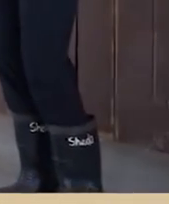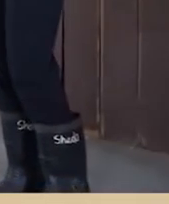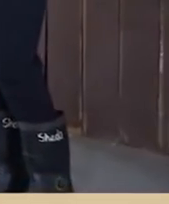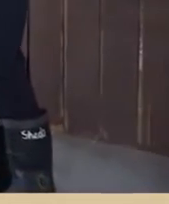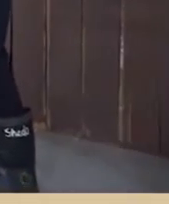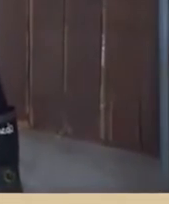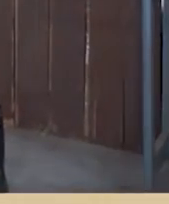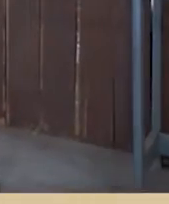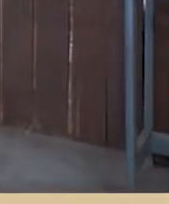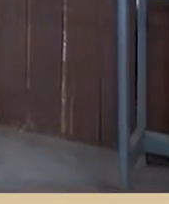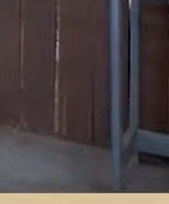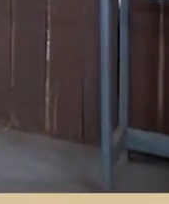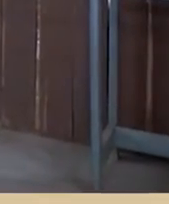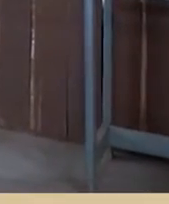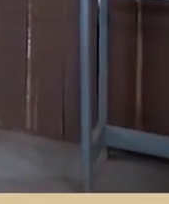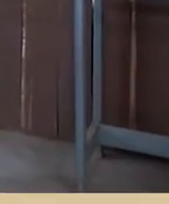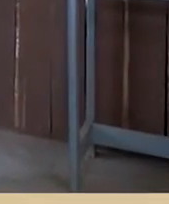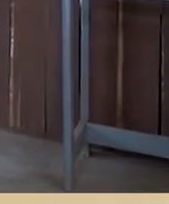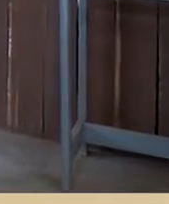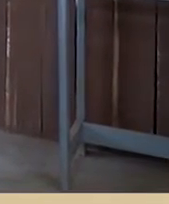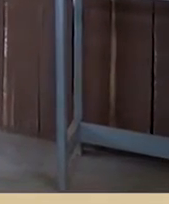Ambil sekejap.